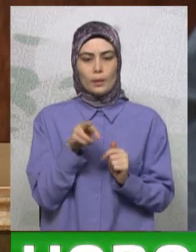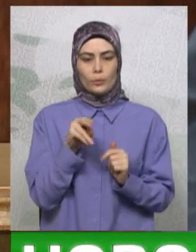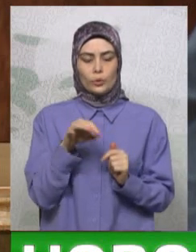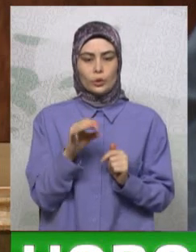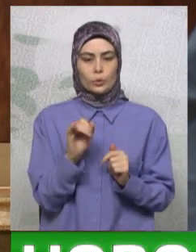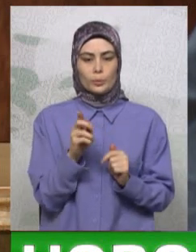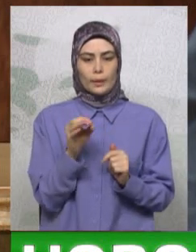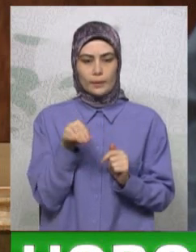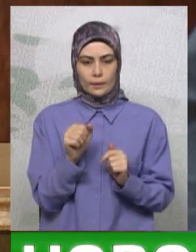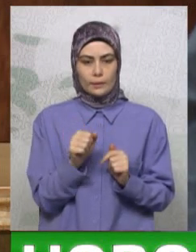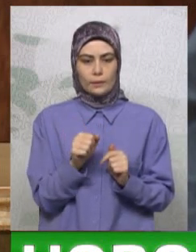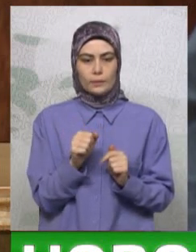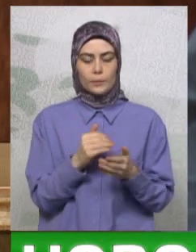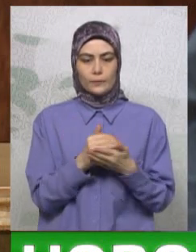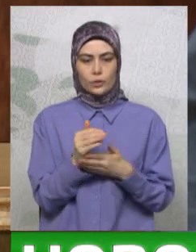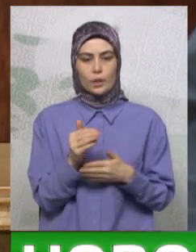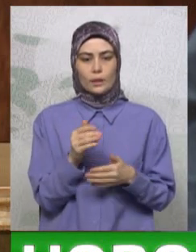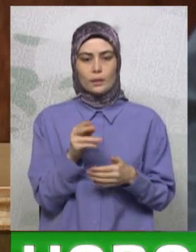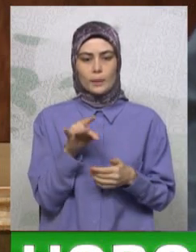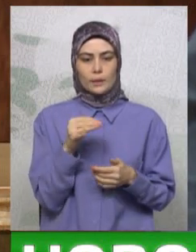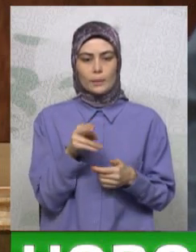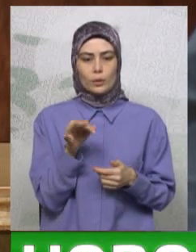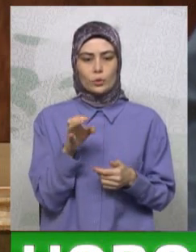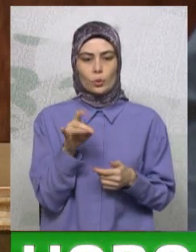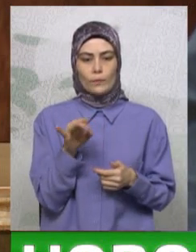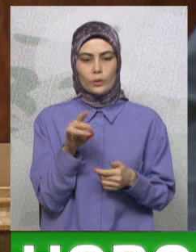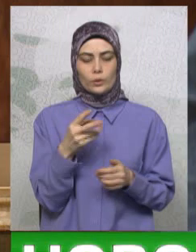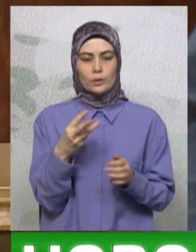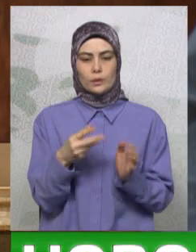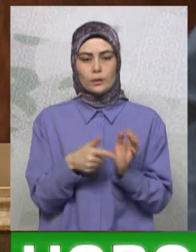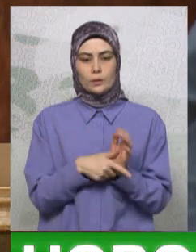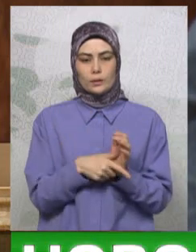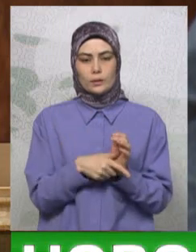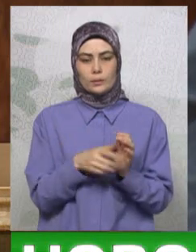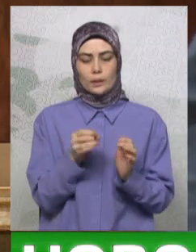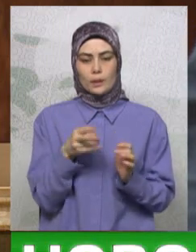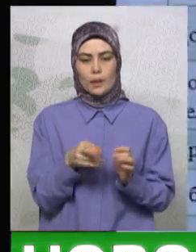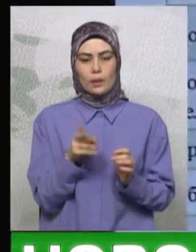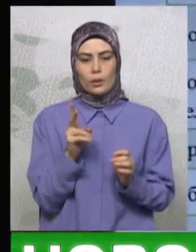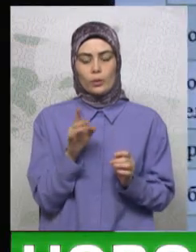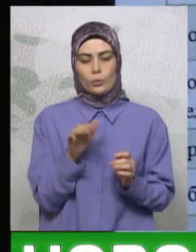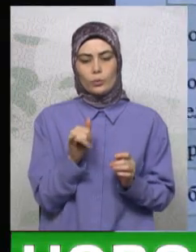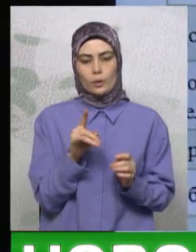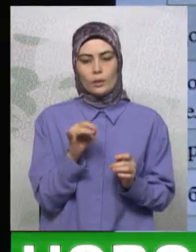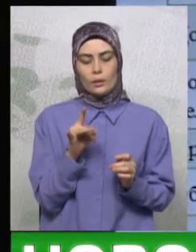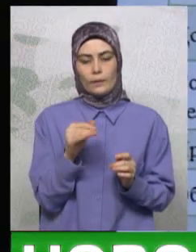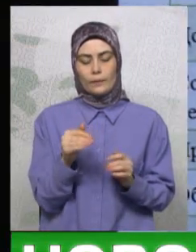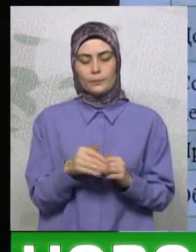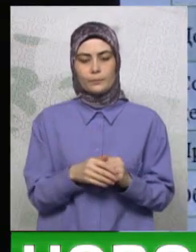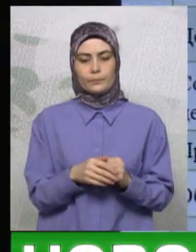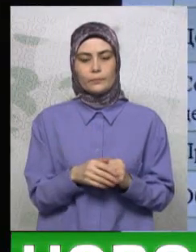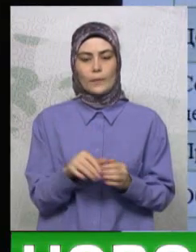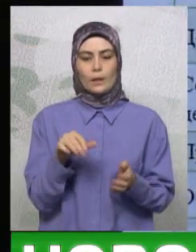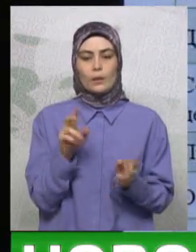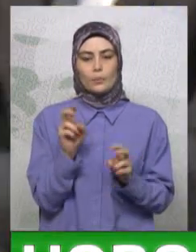субъекта, нарушает принцип достоверности бюджета, статьи 37 Бюджетного кодекса Российской Федерации. В рамках мероприятия